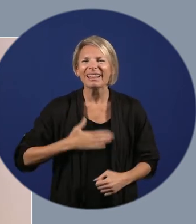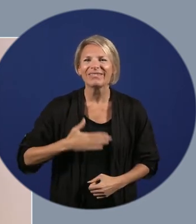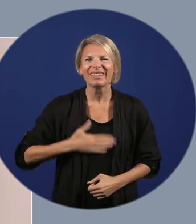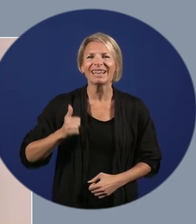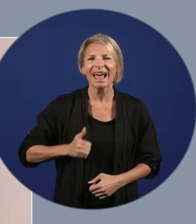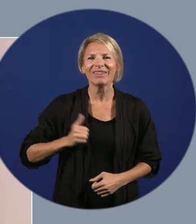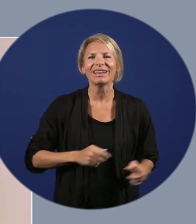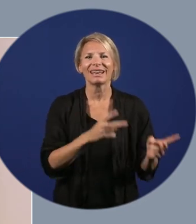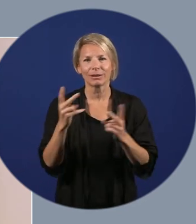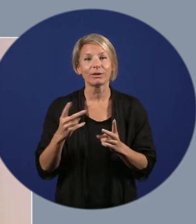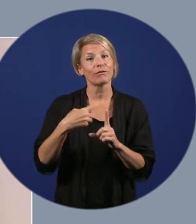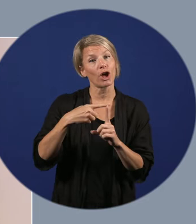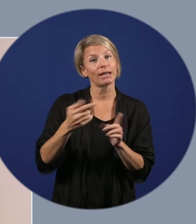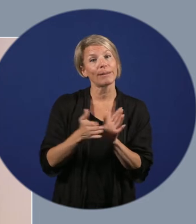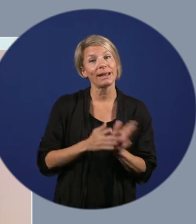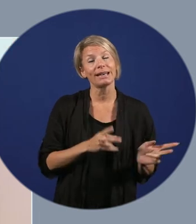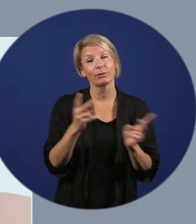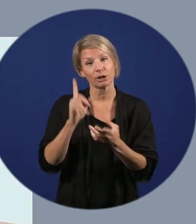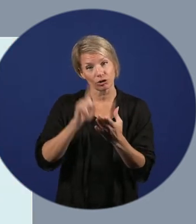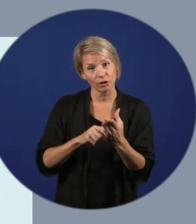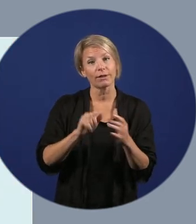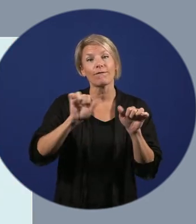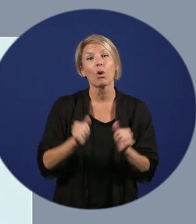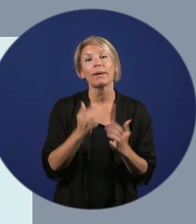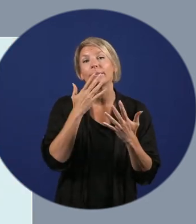demokratin och dess fördelar för att kunna forma ett bättre samhälle.